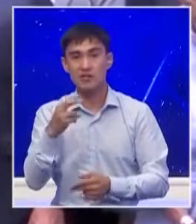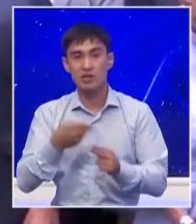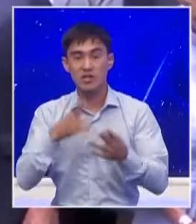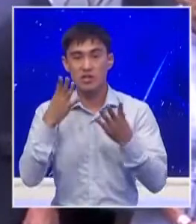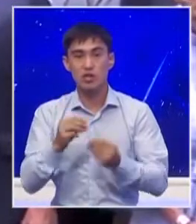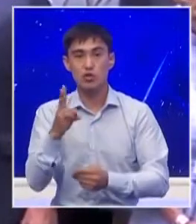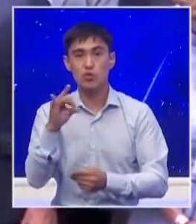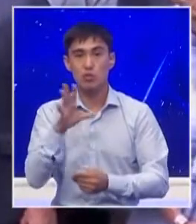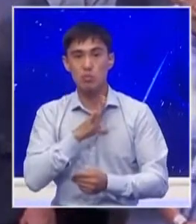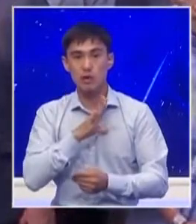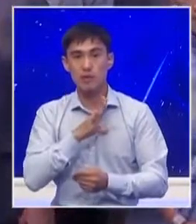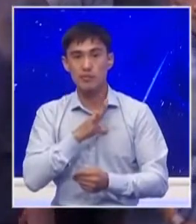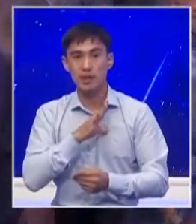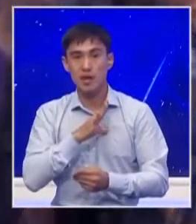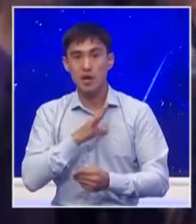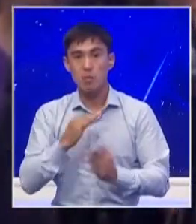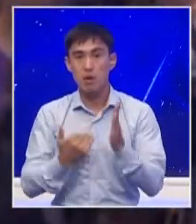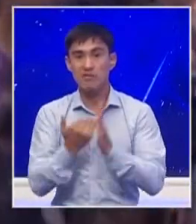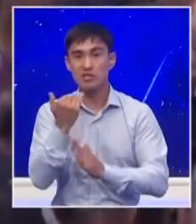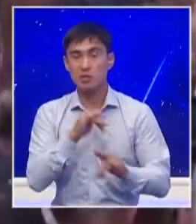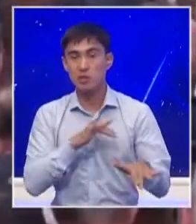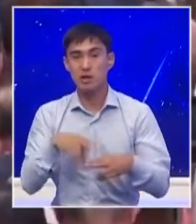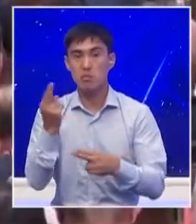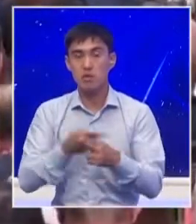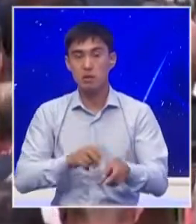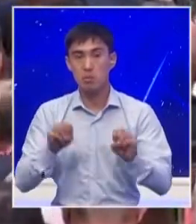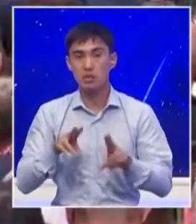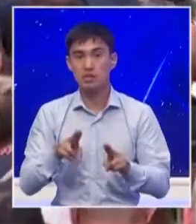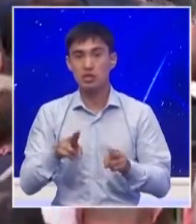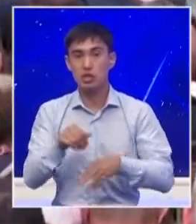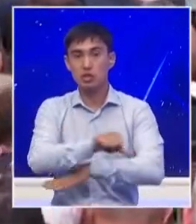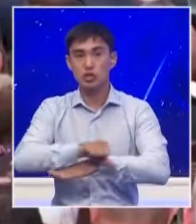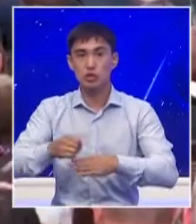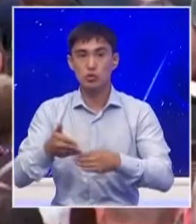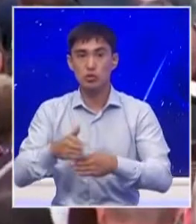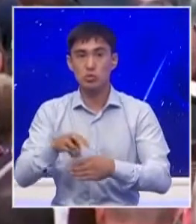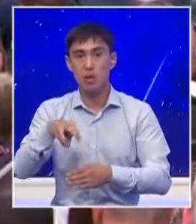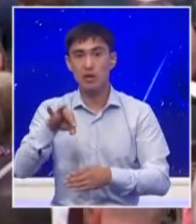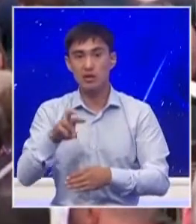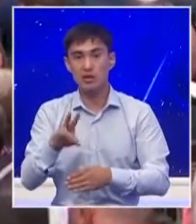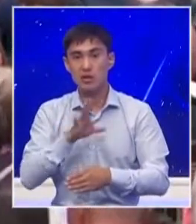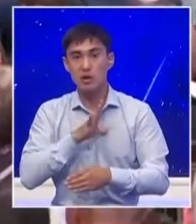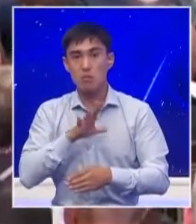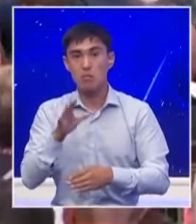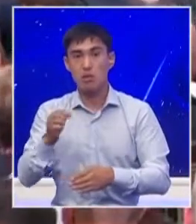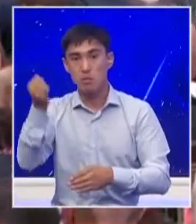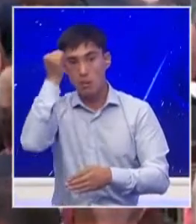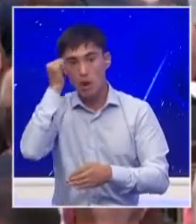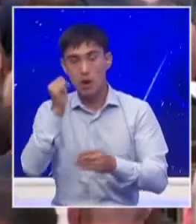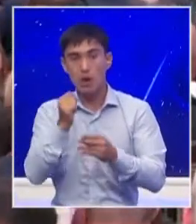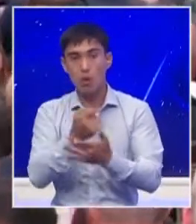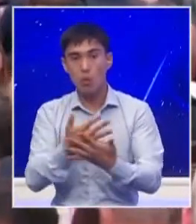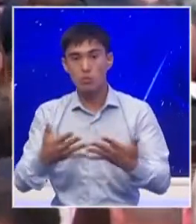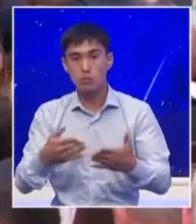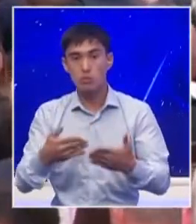этот день у нее арки были приняты повышенные меры безопасности часть улиц на юге manhattan огне находится мемориальный комплекс была